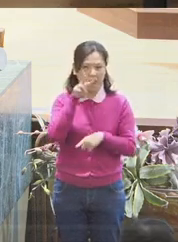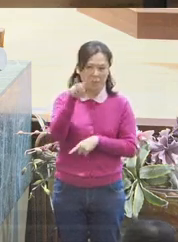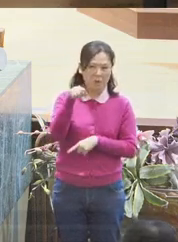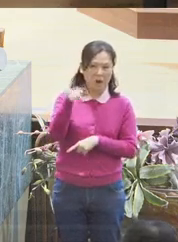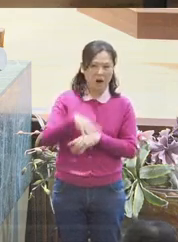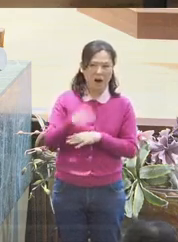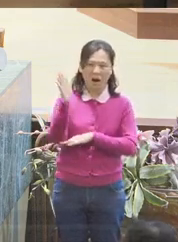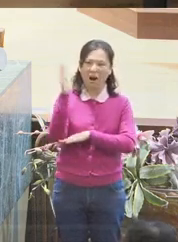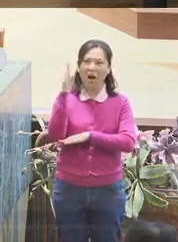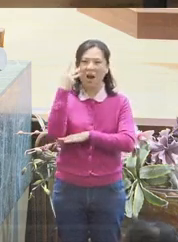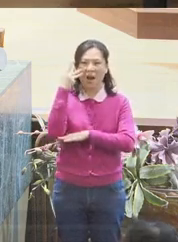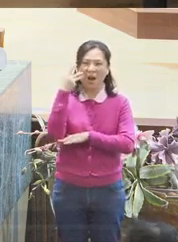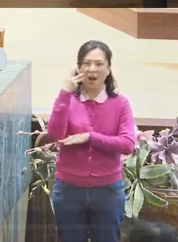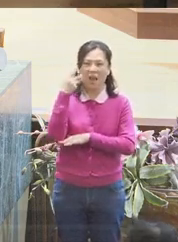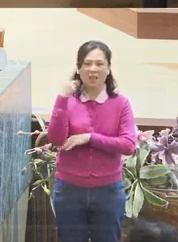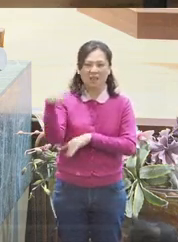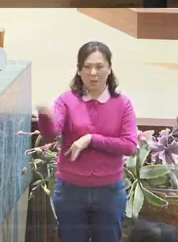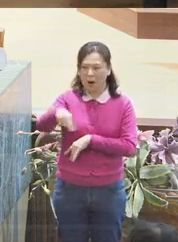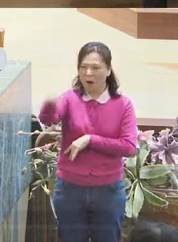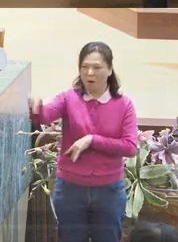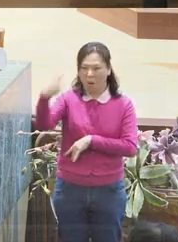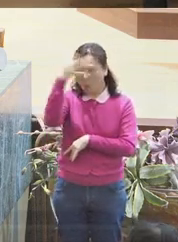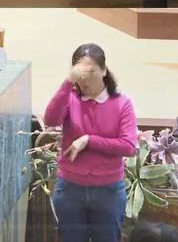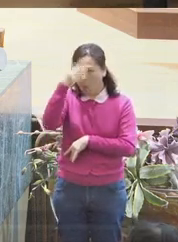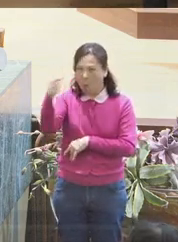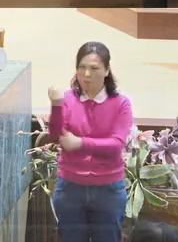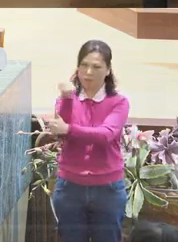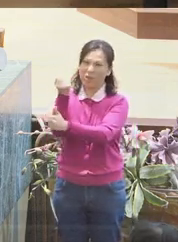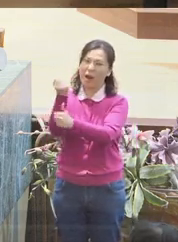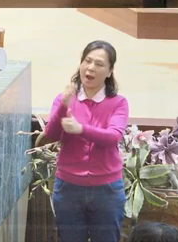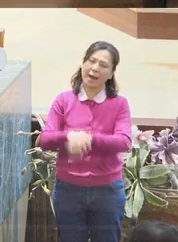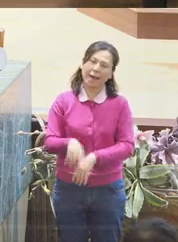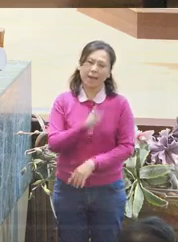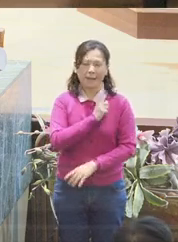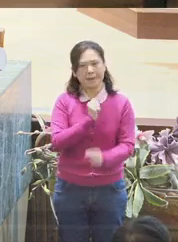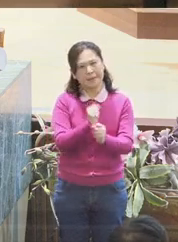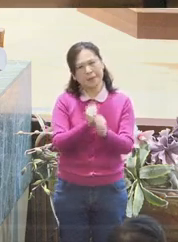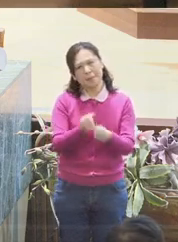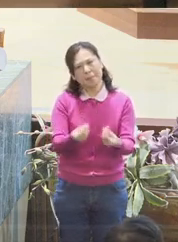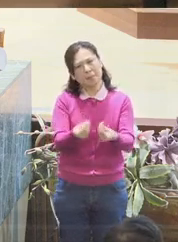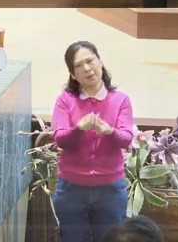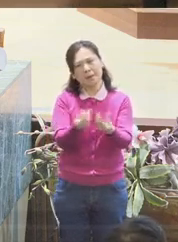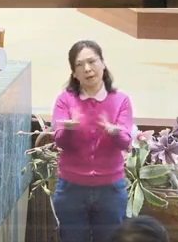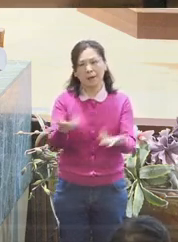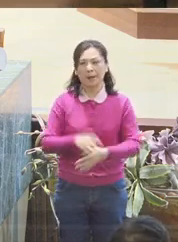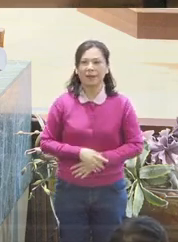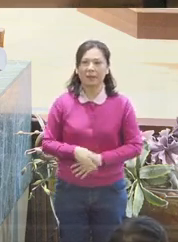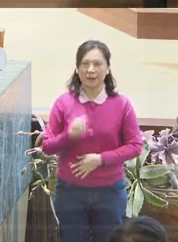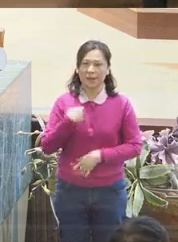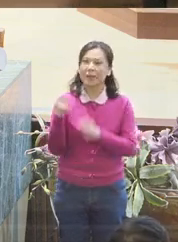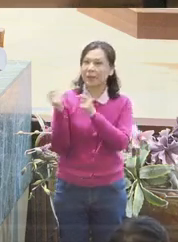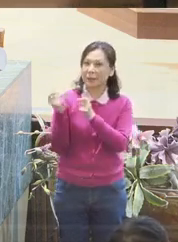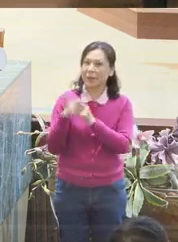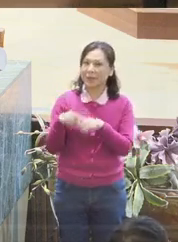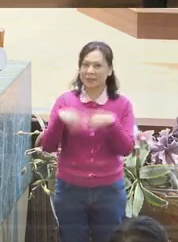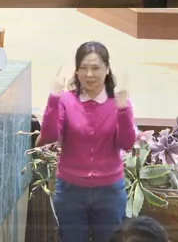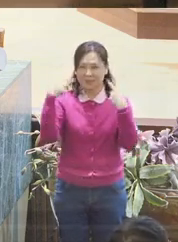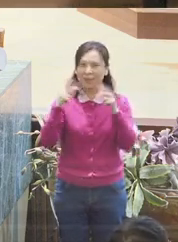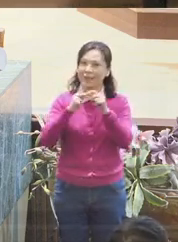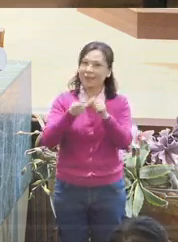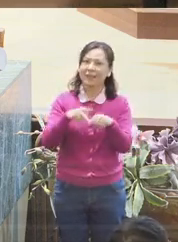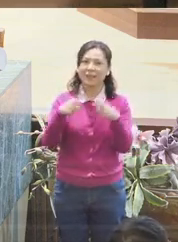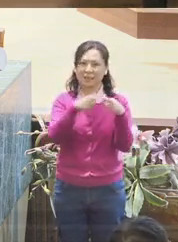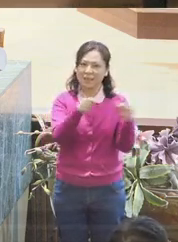政治都是被老年人把持哦，自己无能为力，什么事都不能做等等。因为我最近常常跟像日本跟韩